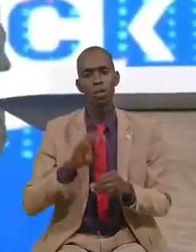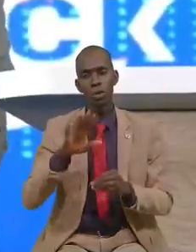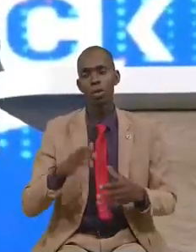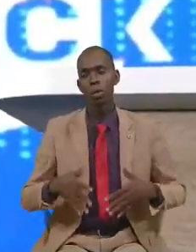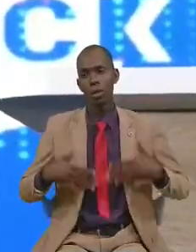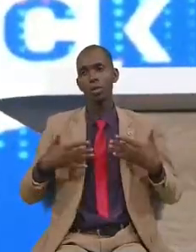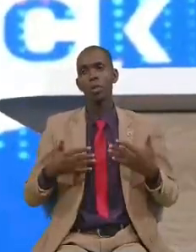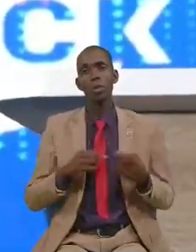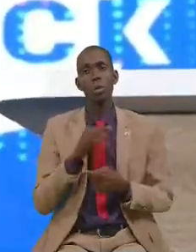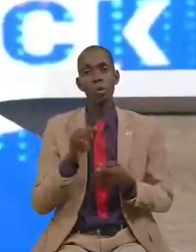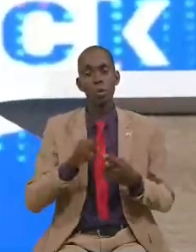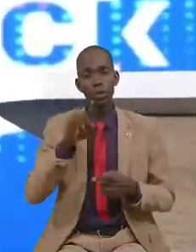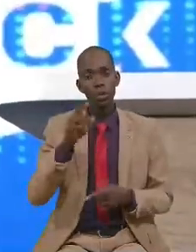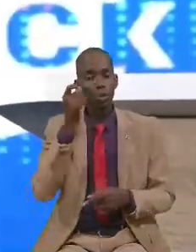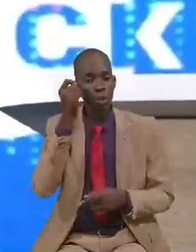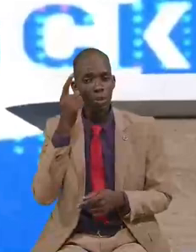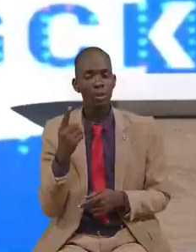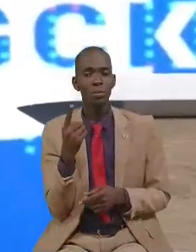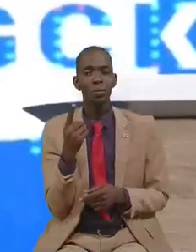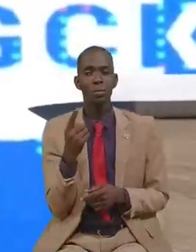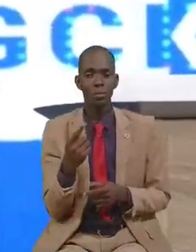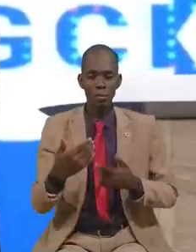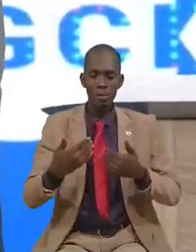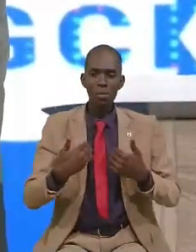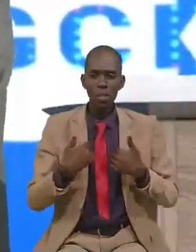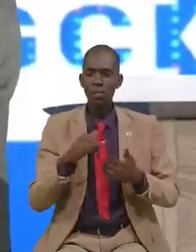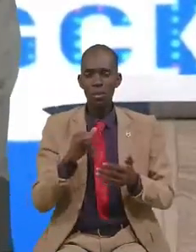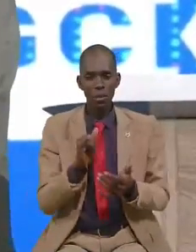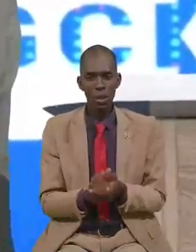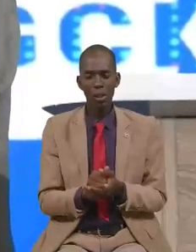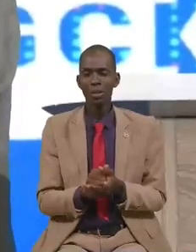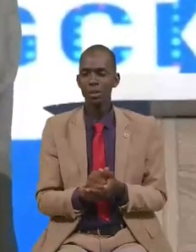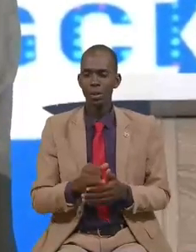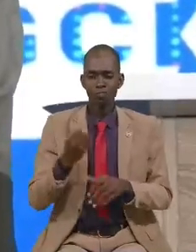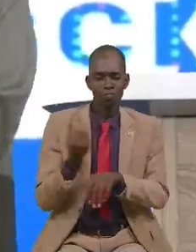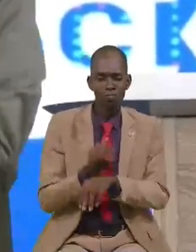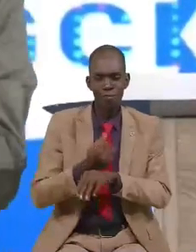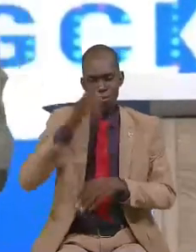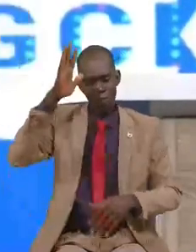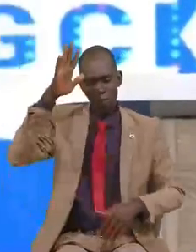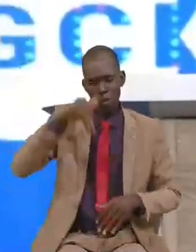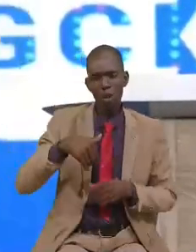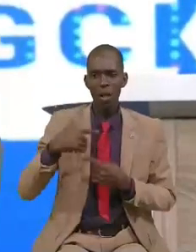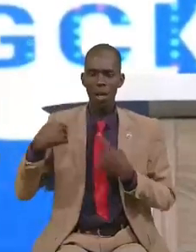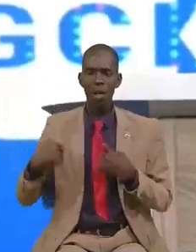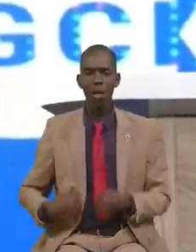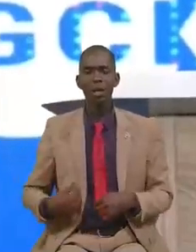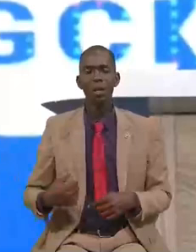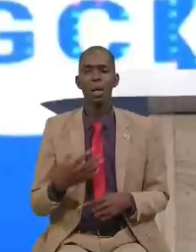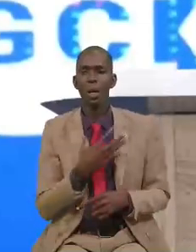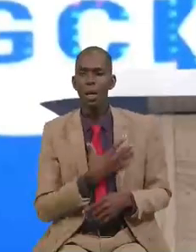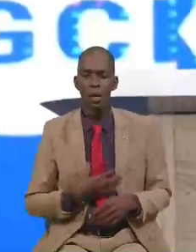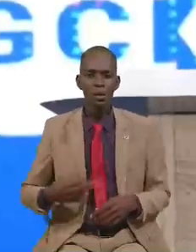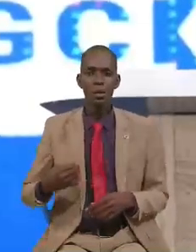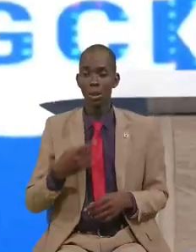quand j'ai compris, avoir ce cœur de pierre, ce cœur, cette volonté endurcie en disant, je